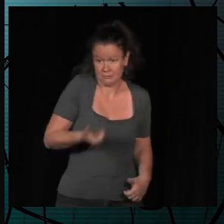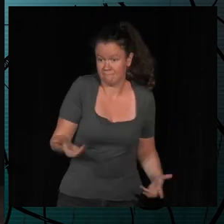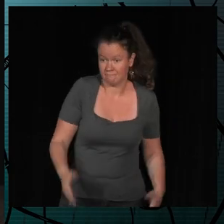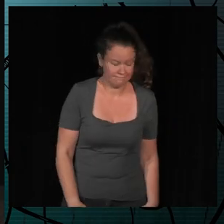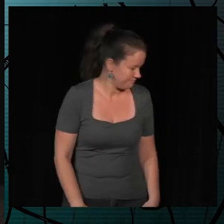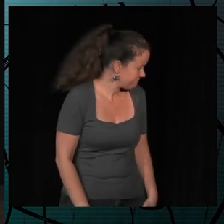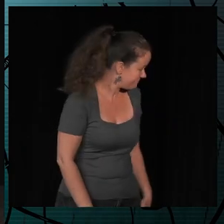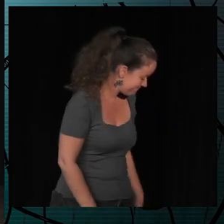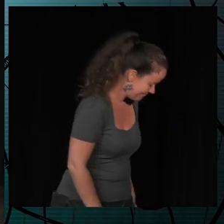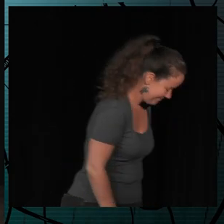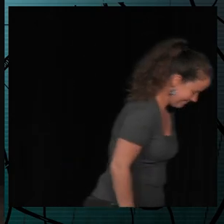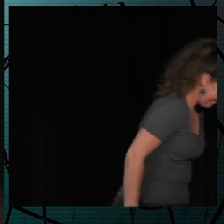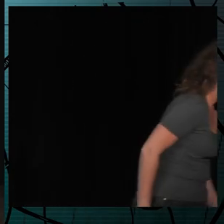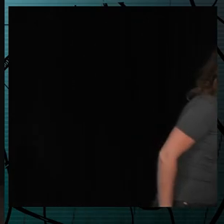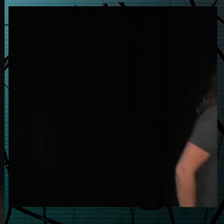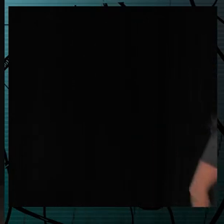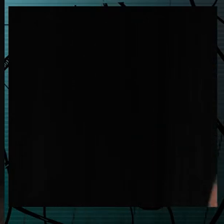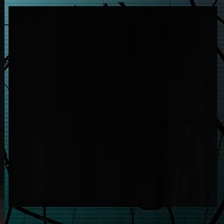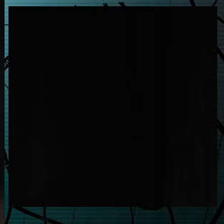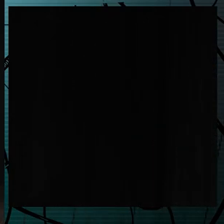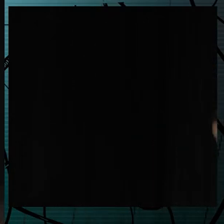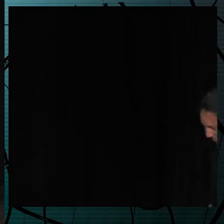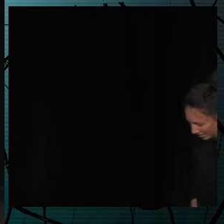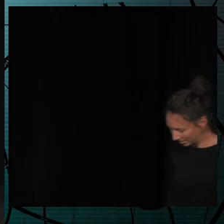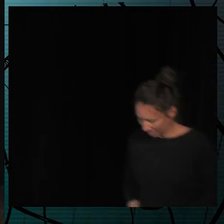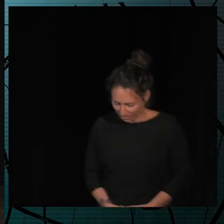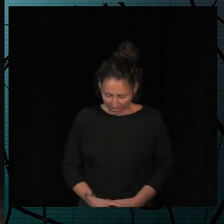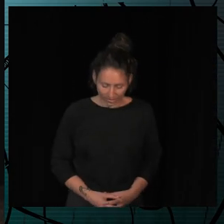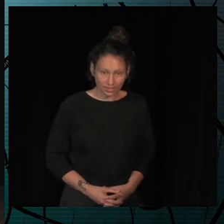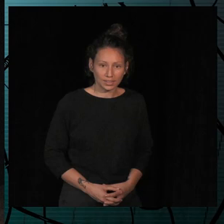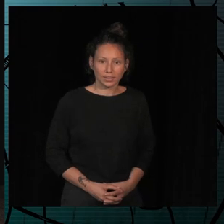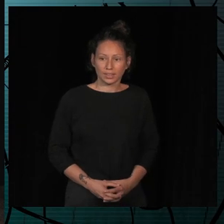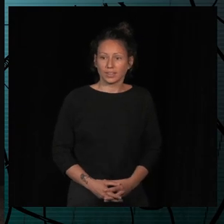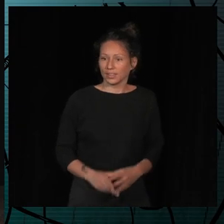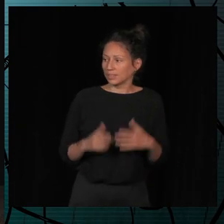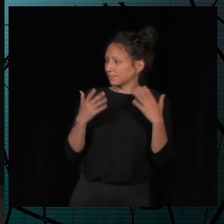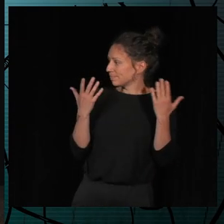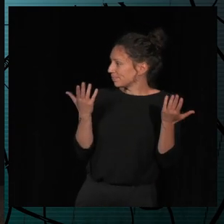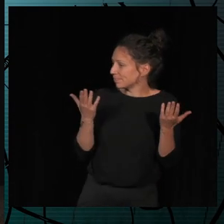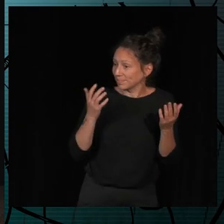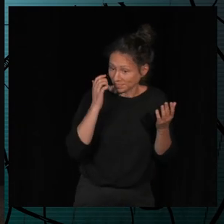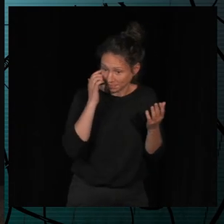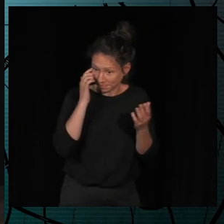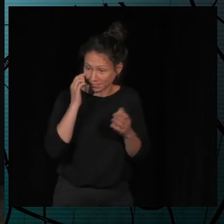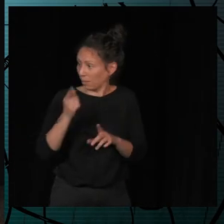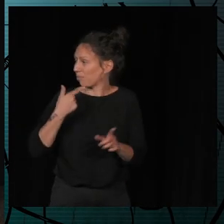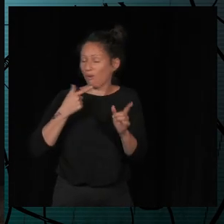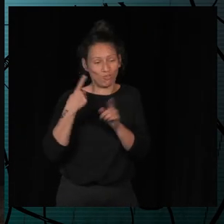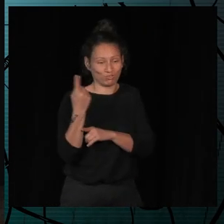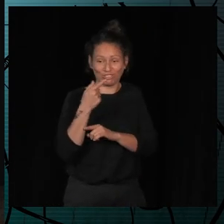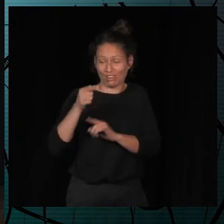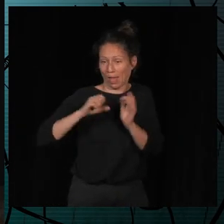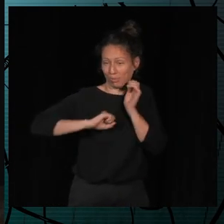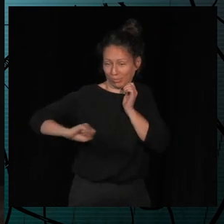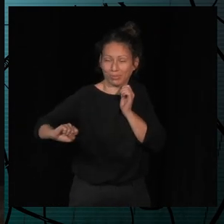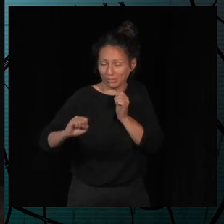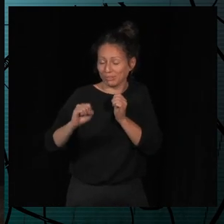moi je je vais je vais réagir oui oui là je sais pas si elle a suivi là le le langage des ses tu parles un moment tu t'as accéléré mais